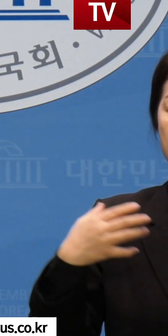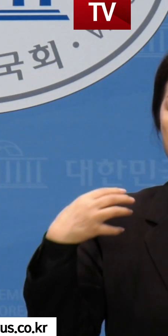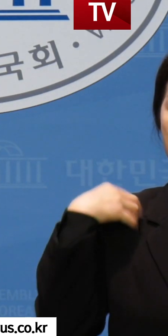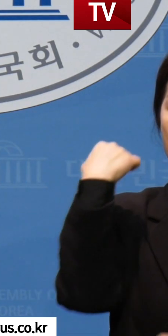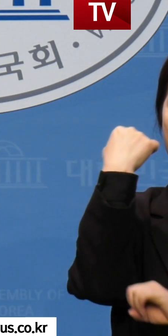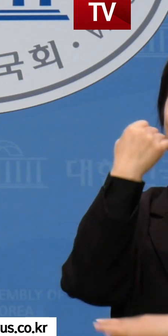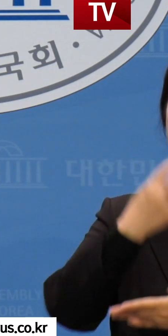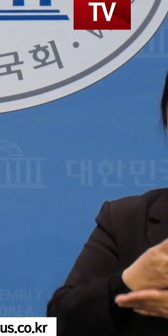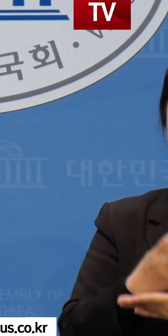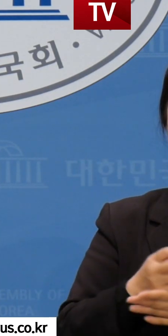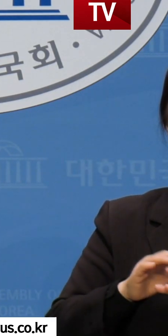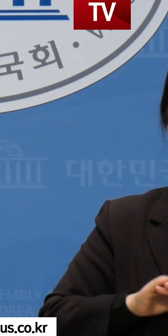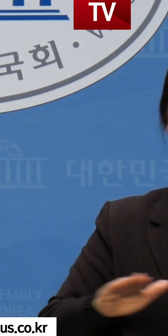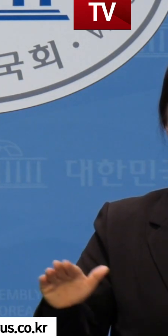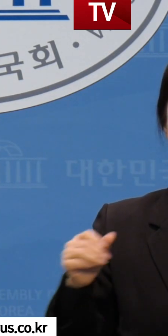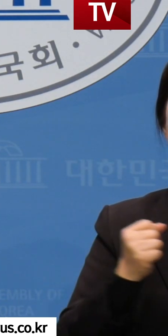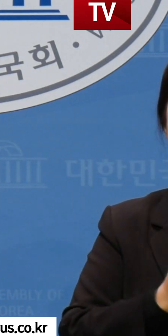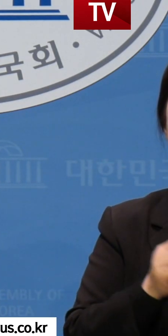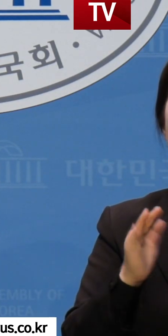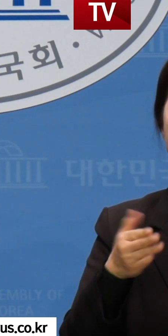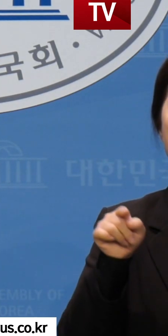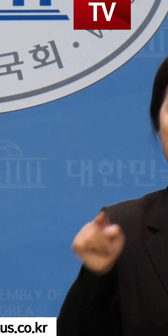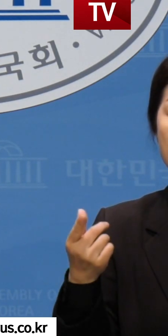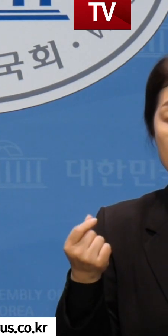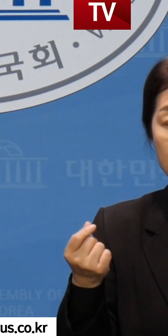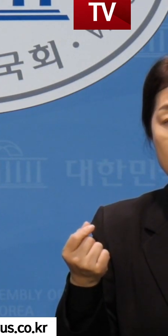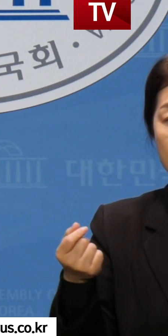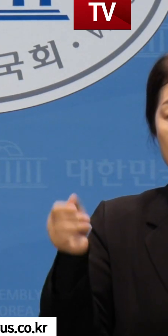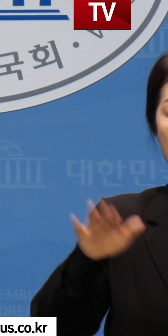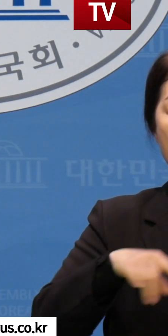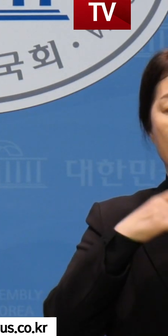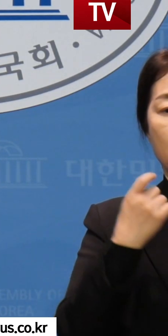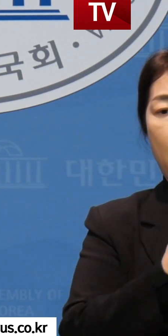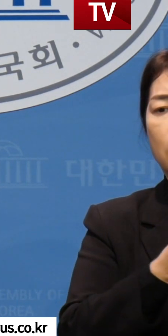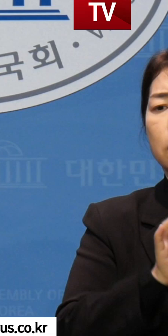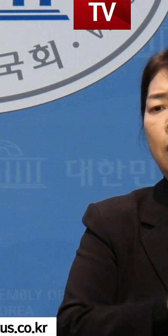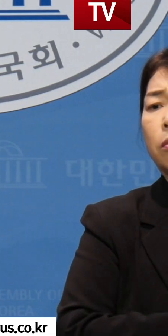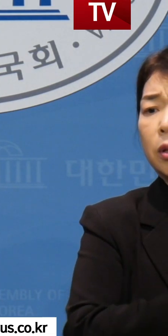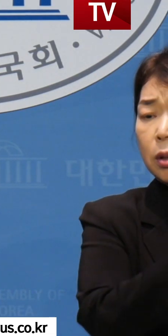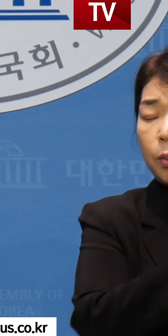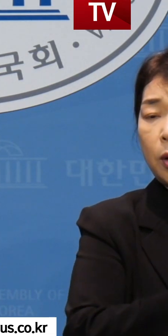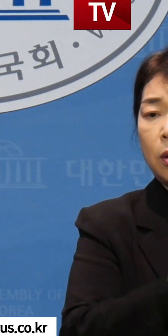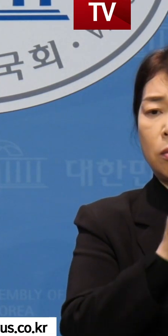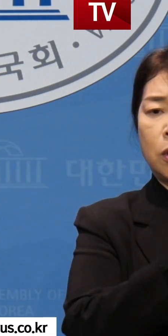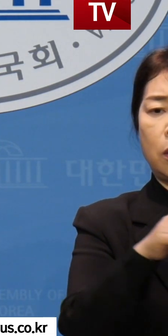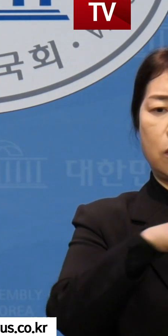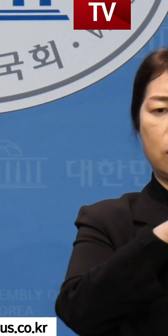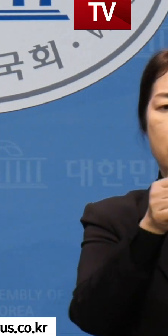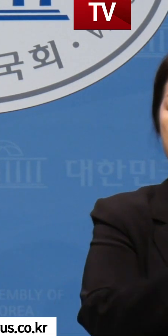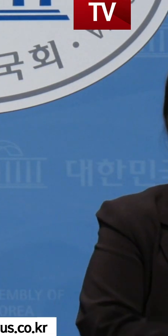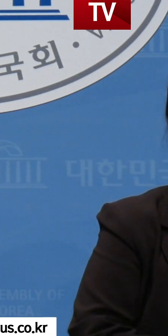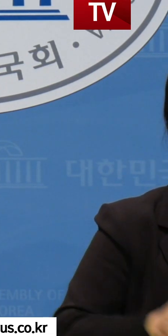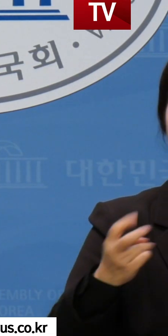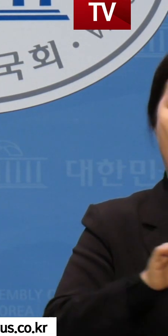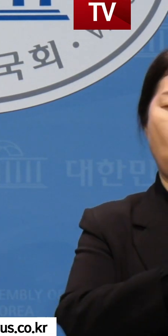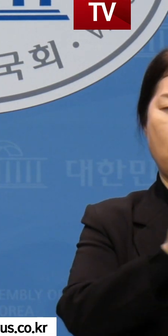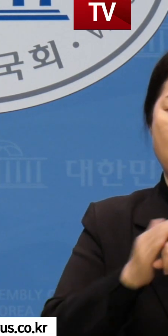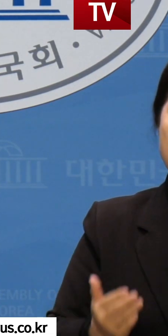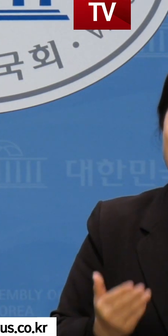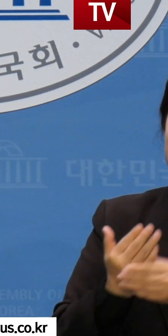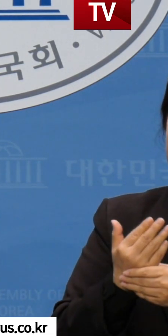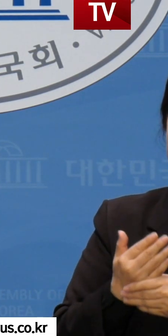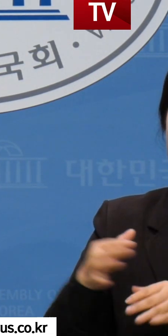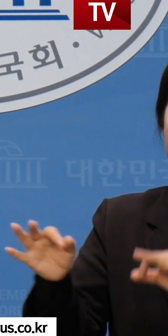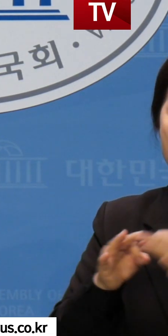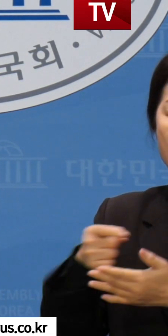아래 해결할 사안인 반면 가계부채는 부동산 정책 실패와 코로나19 사태